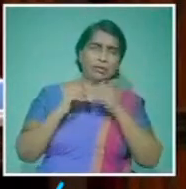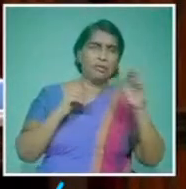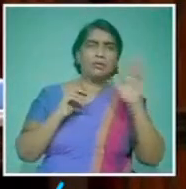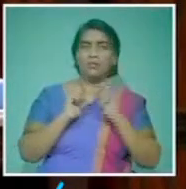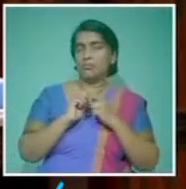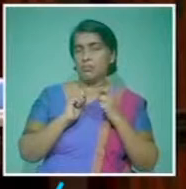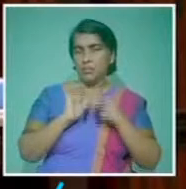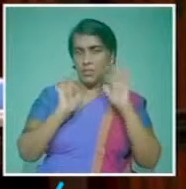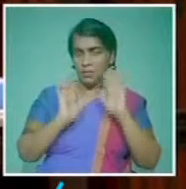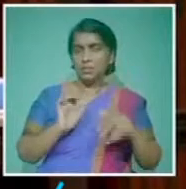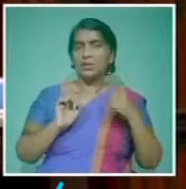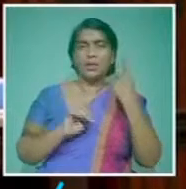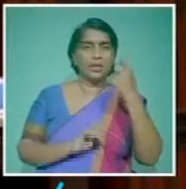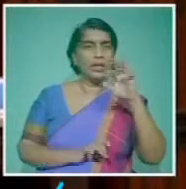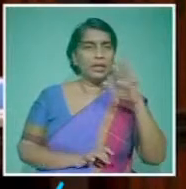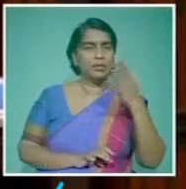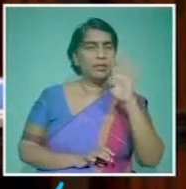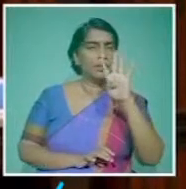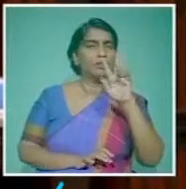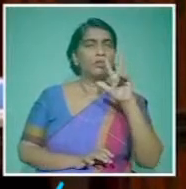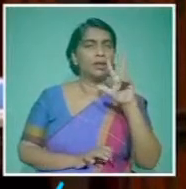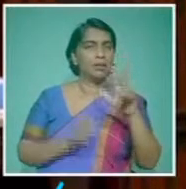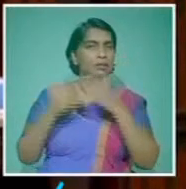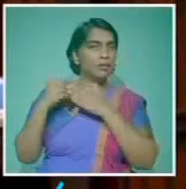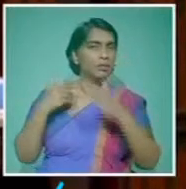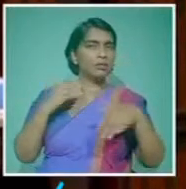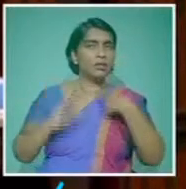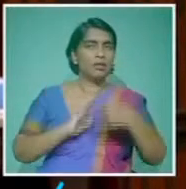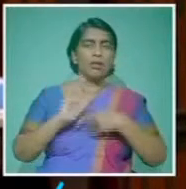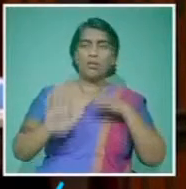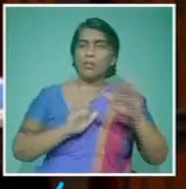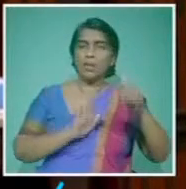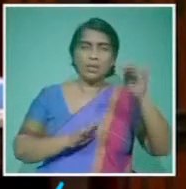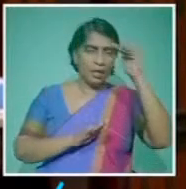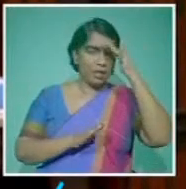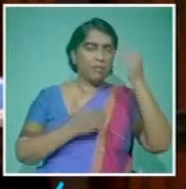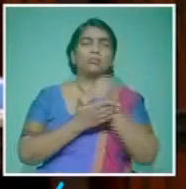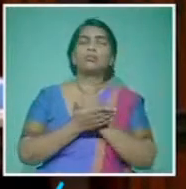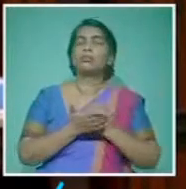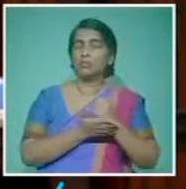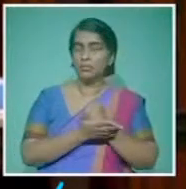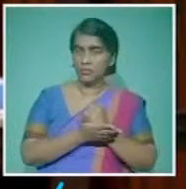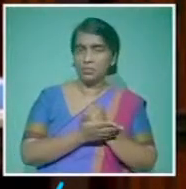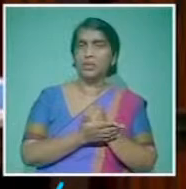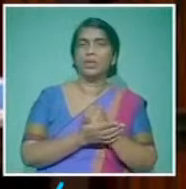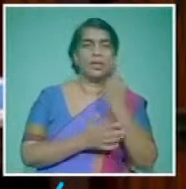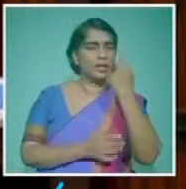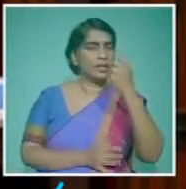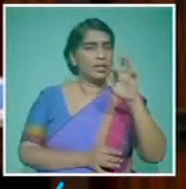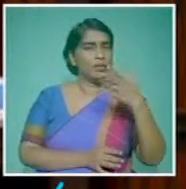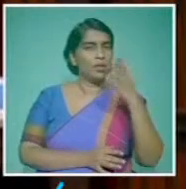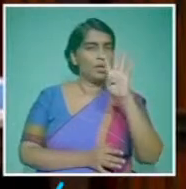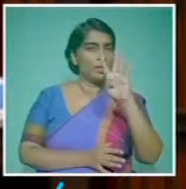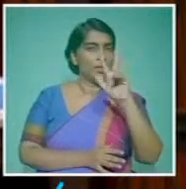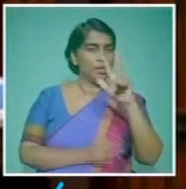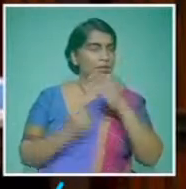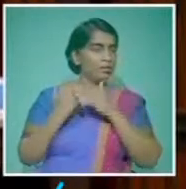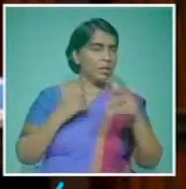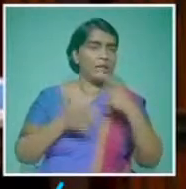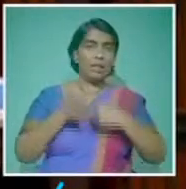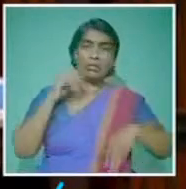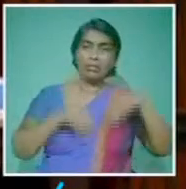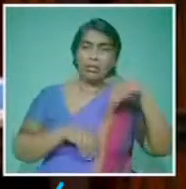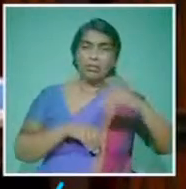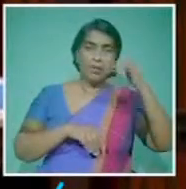Deval Wagame. Egdas Namasi Hatalis Satana, may Rata Palnaker Punayak, Silodanama. May Das Samsi Hatlis Sarina Mirate Deshapal